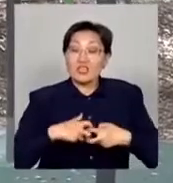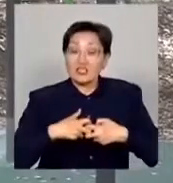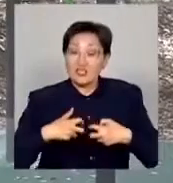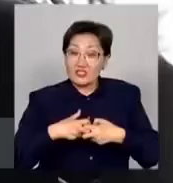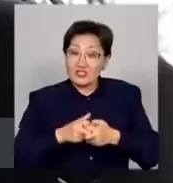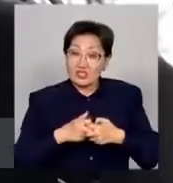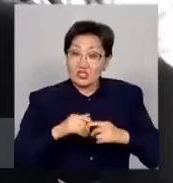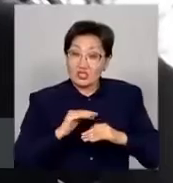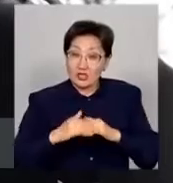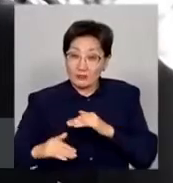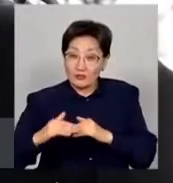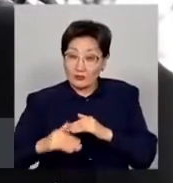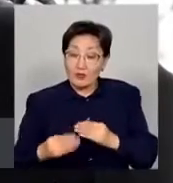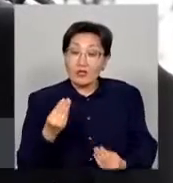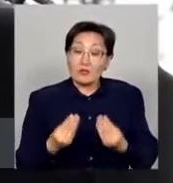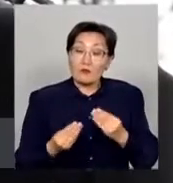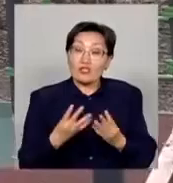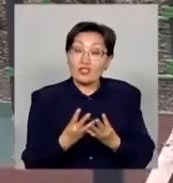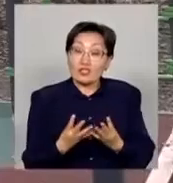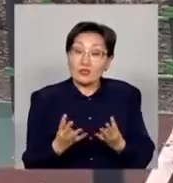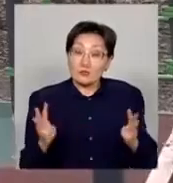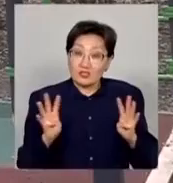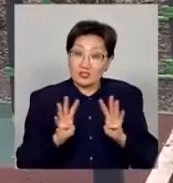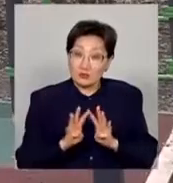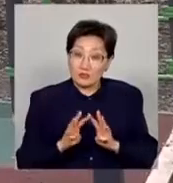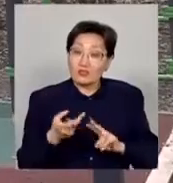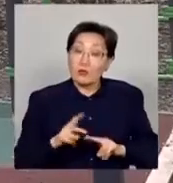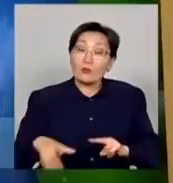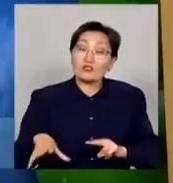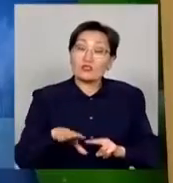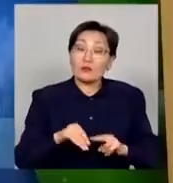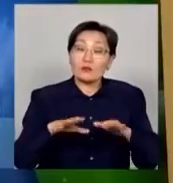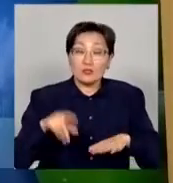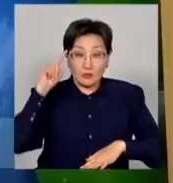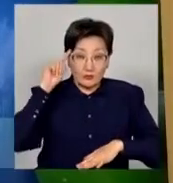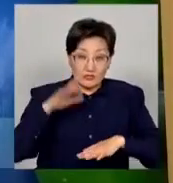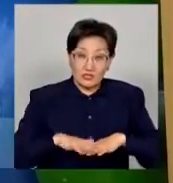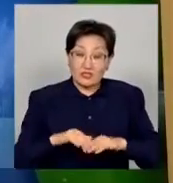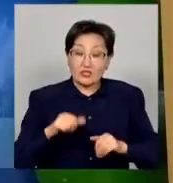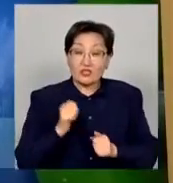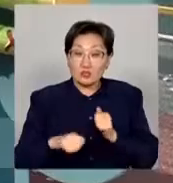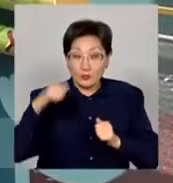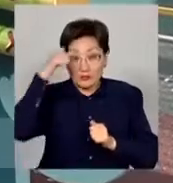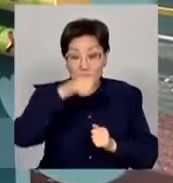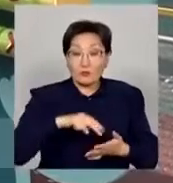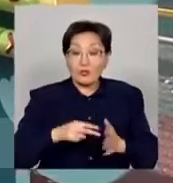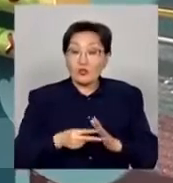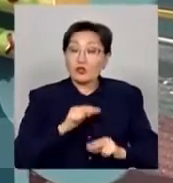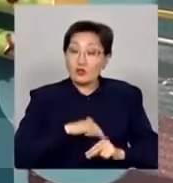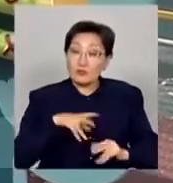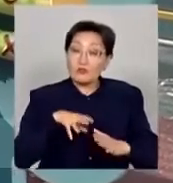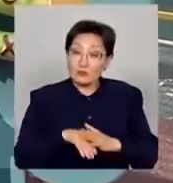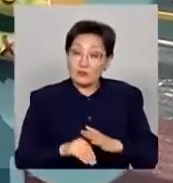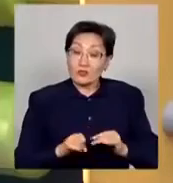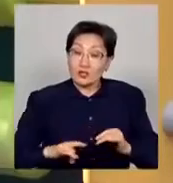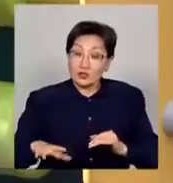төселді. Балалар ойнайтын аулалар шарбақтармен қоршалды. Десе де мұның бәрі жергілікті әкімдіктің жылдағы жоспарлы жұмысы. Бұдан